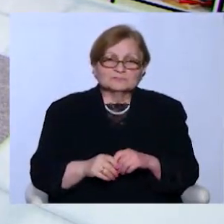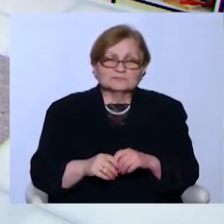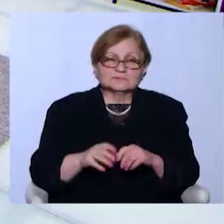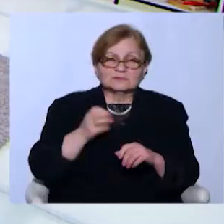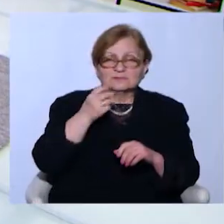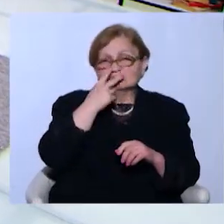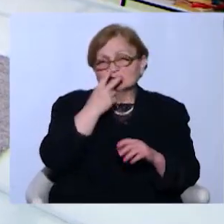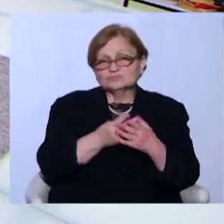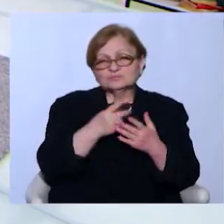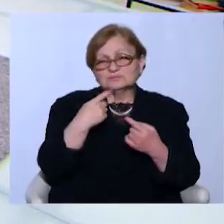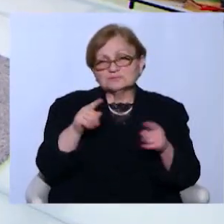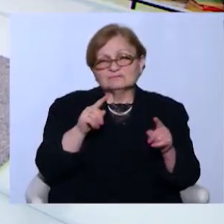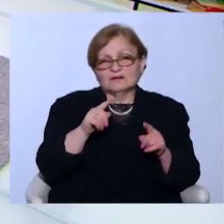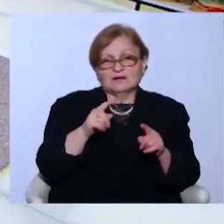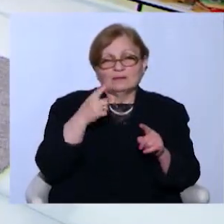ვაჩვენოთ,